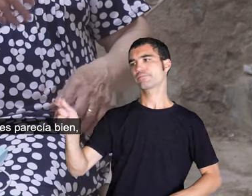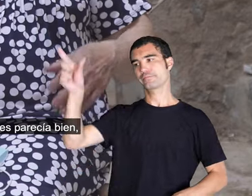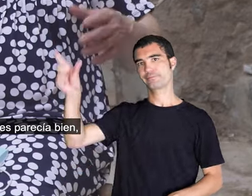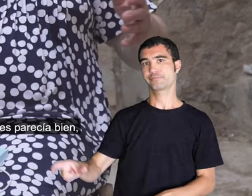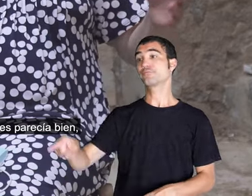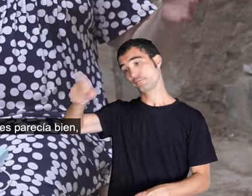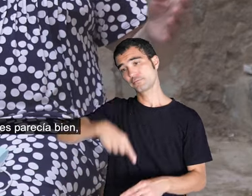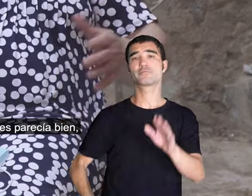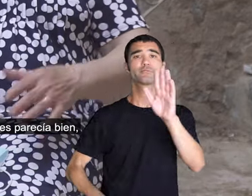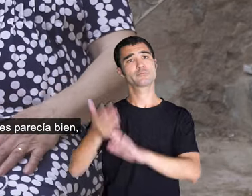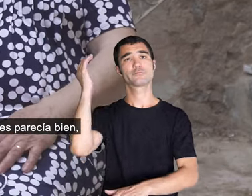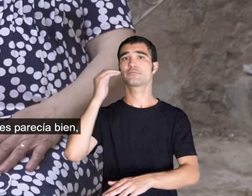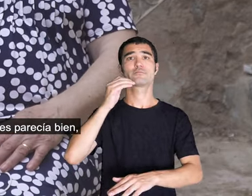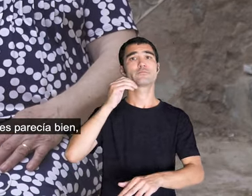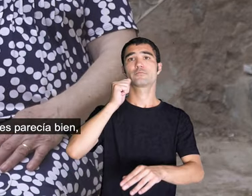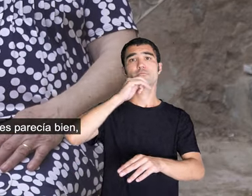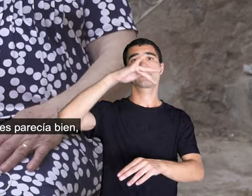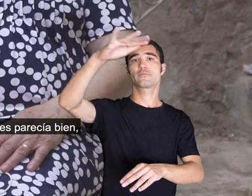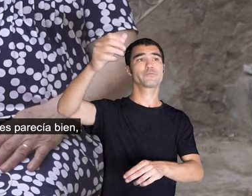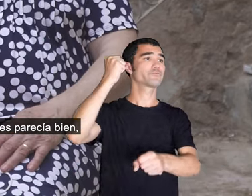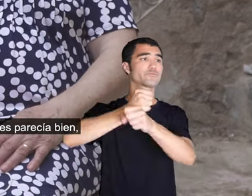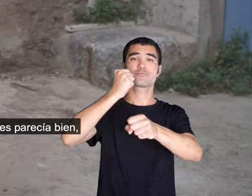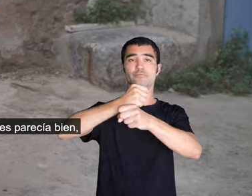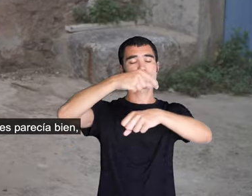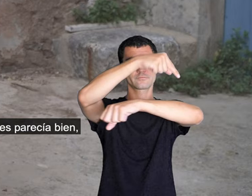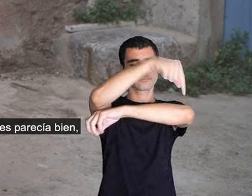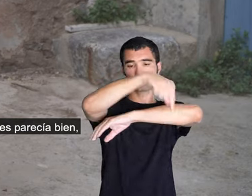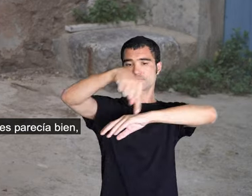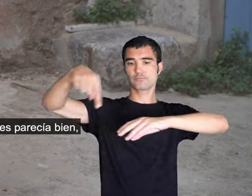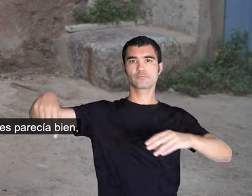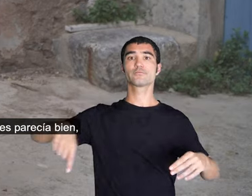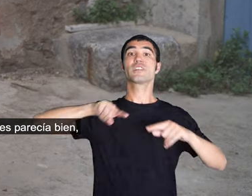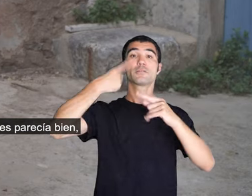i calaven per allà on trobaven, m'entens? I així